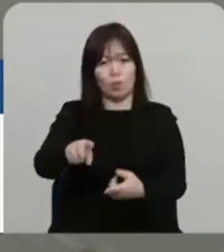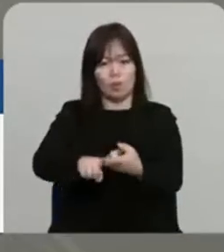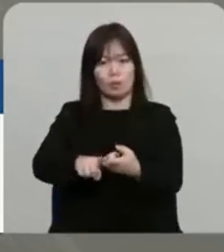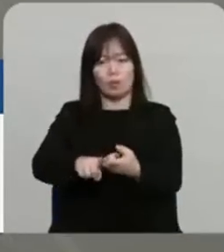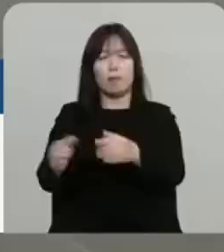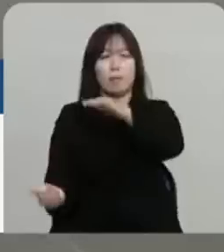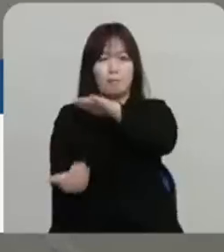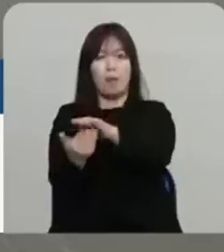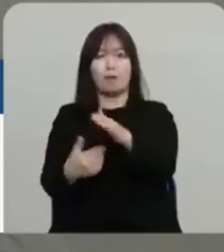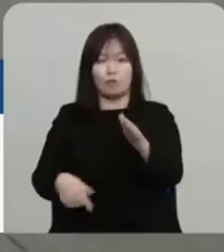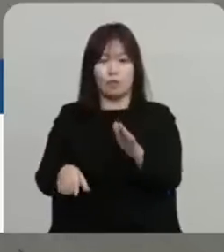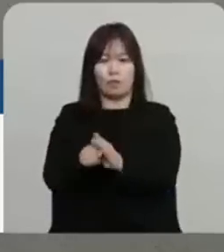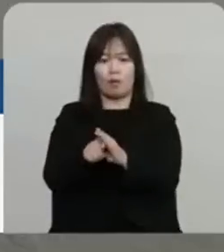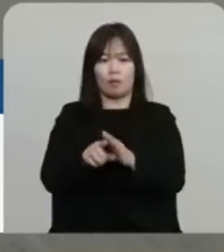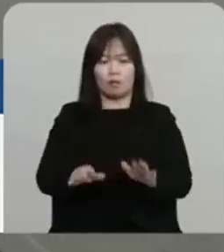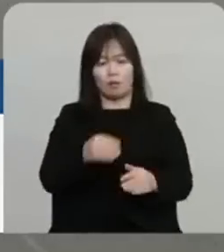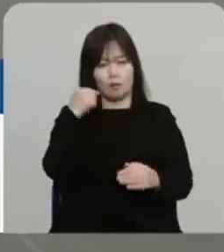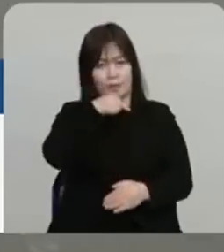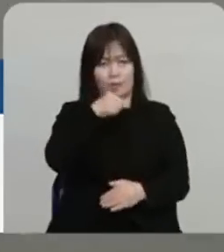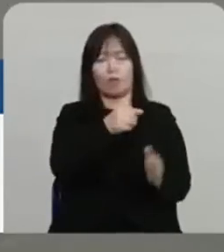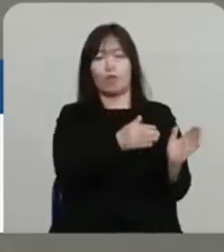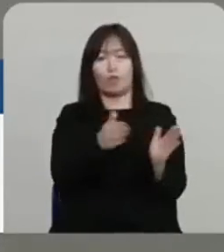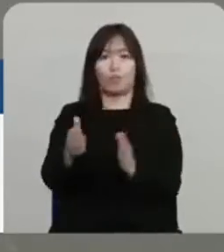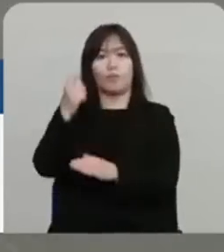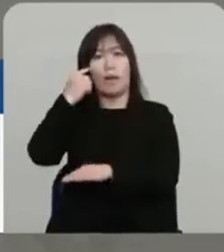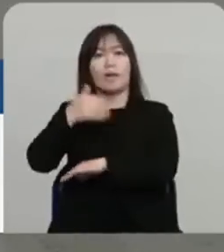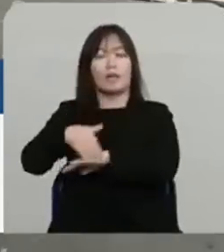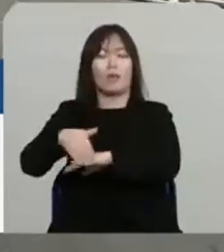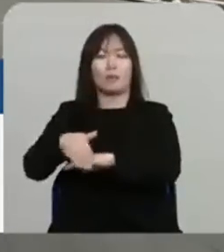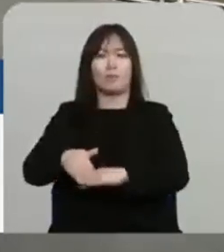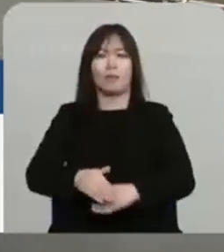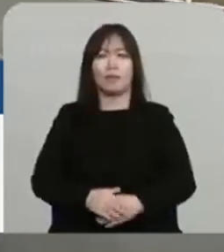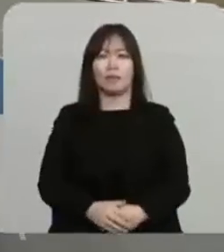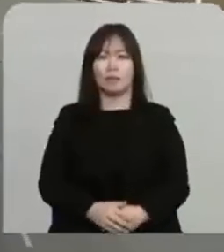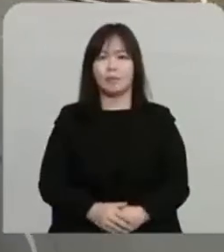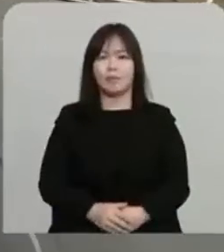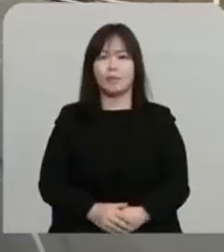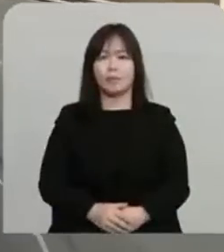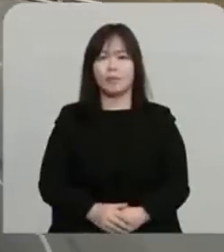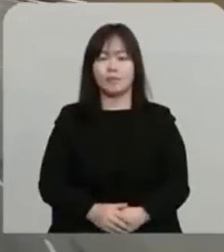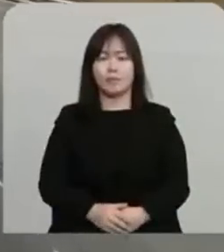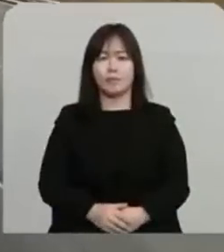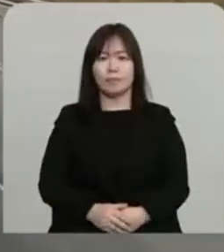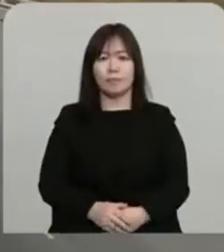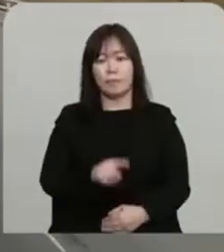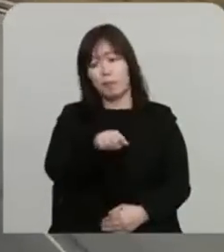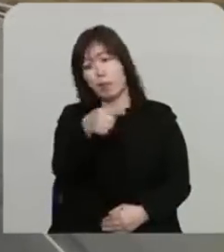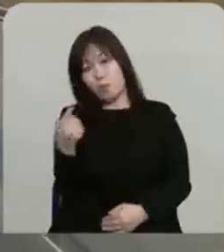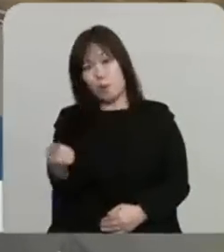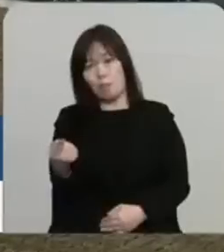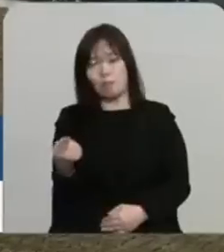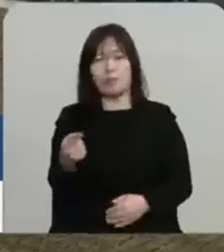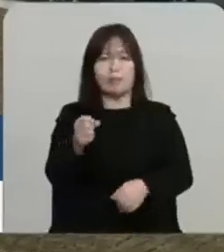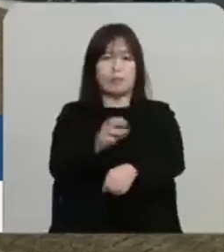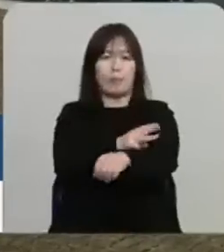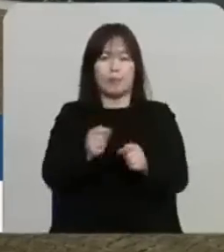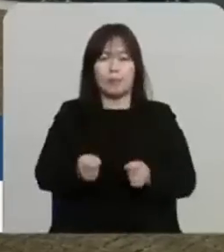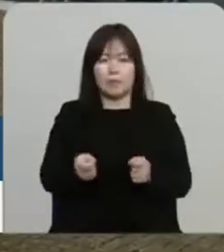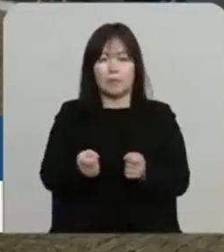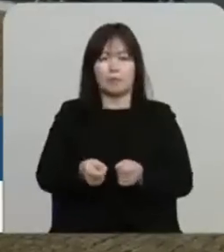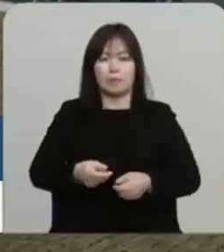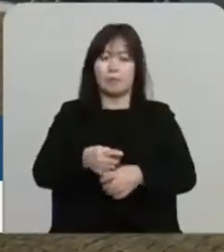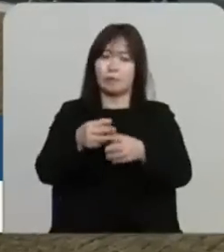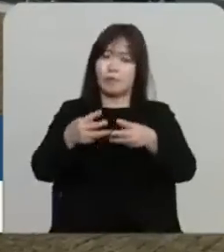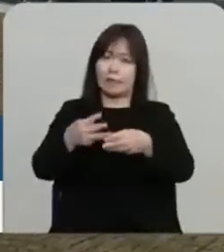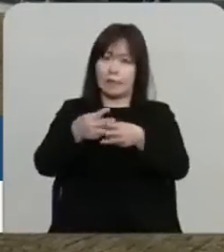테마파크가 이루어질 수 있도록 철저한 준비를 해나가도록 그렇게 하겠습니다. 바로 옆 새만금 초입에는 지상 3층